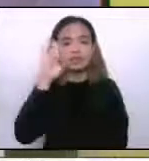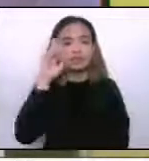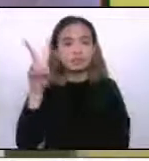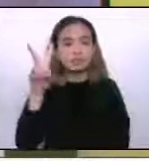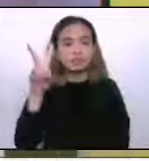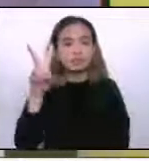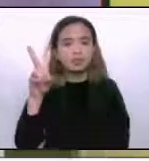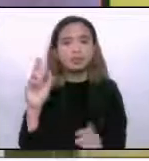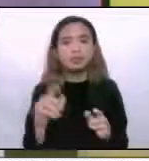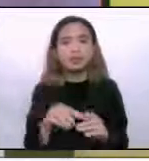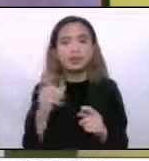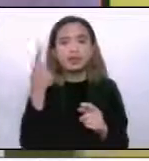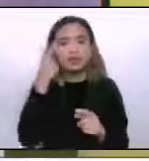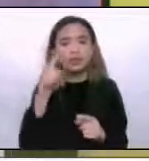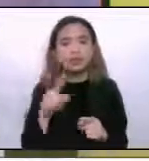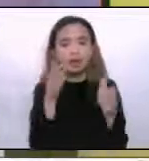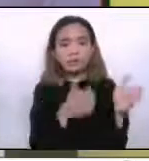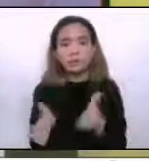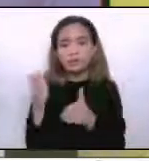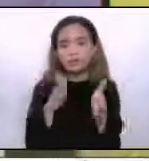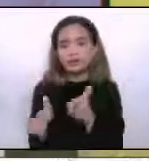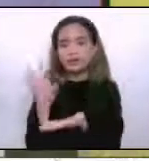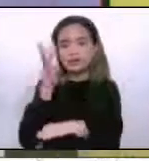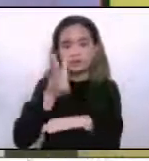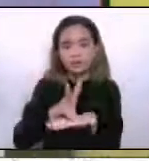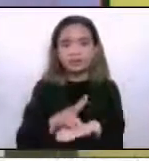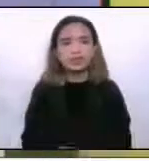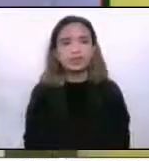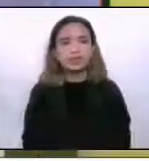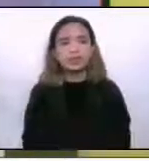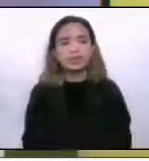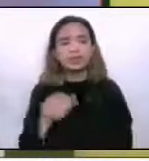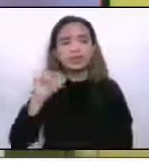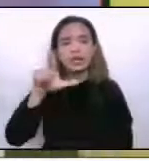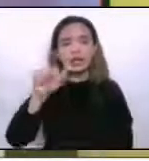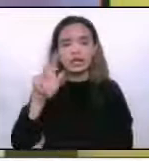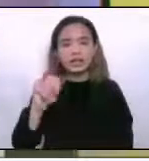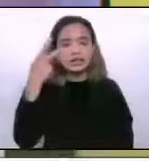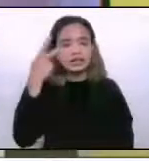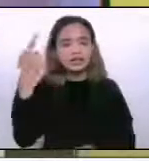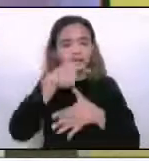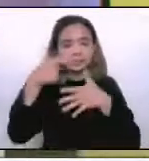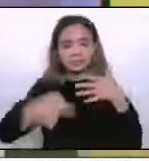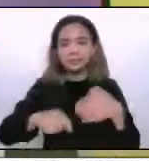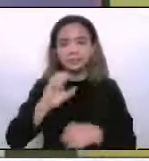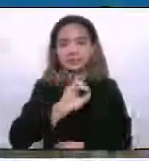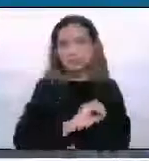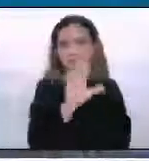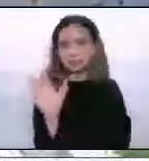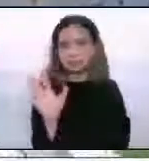sa paghanda sa venue. Si Alan Francisco sa detalye, rise and shine, Alan.